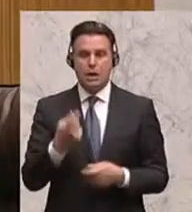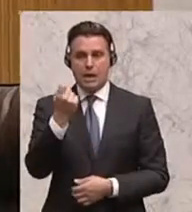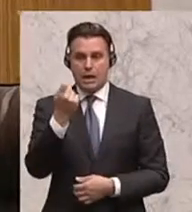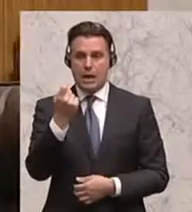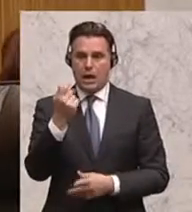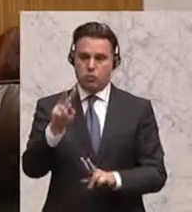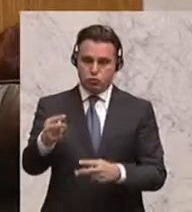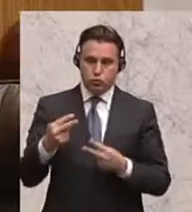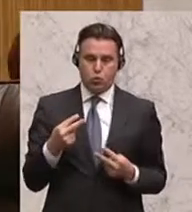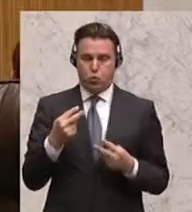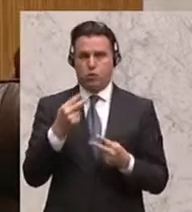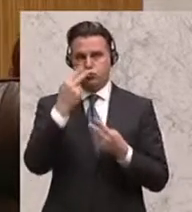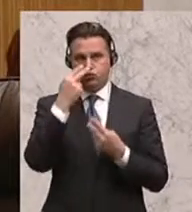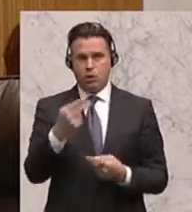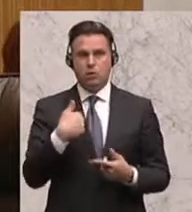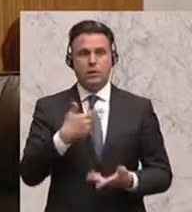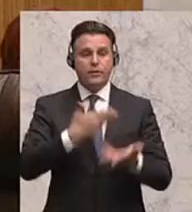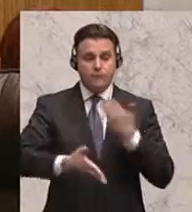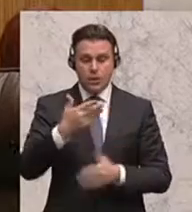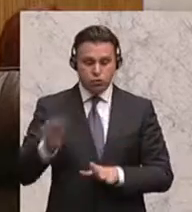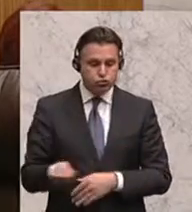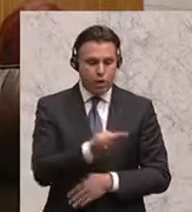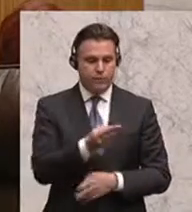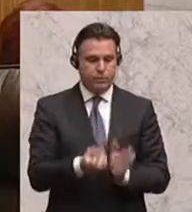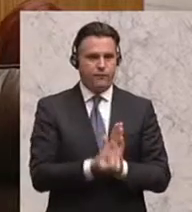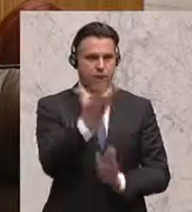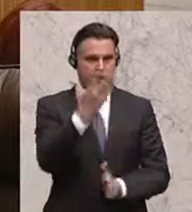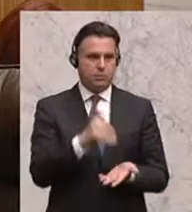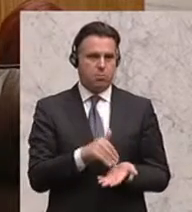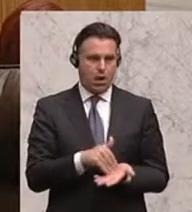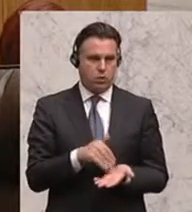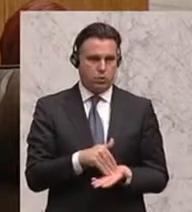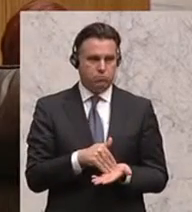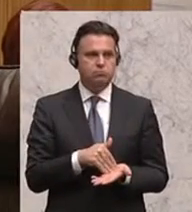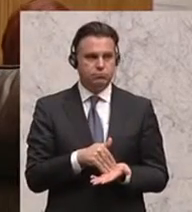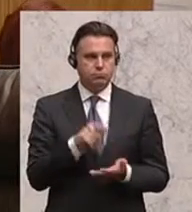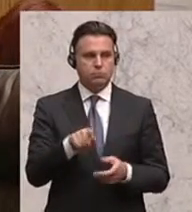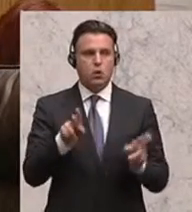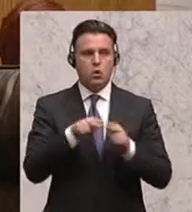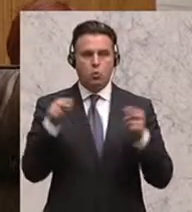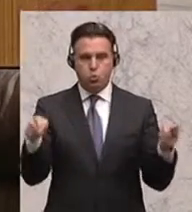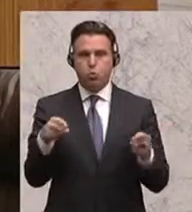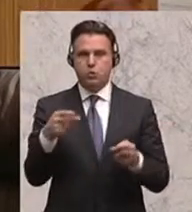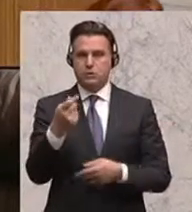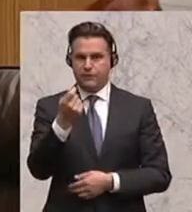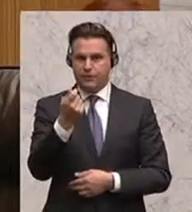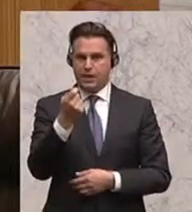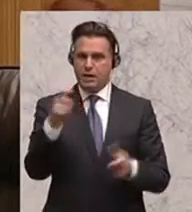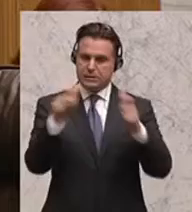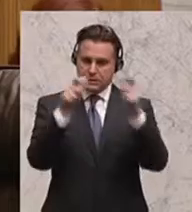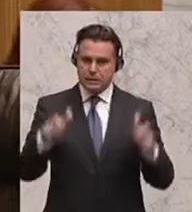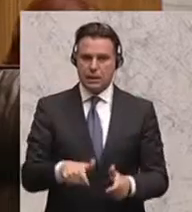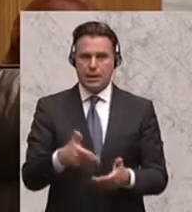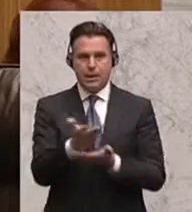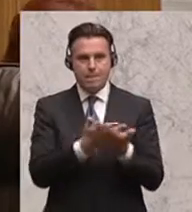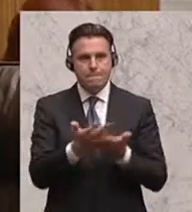verfügung haben wenn es darum geht unser wirtschaftswachstum anzukurbeln das ist vorgesehen in diesem bundesfinanzrahmen für bildung